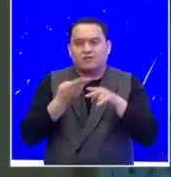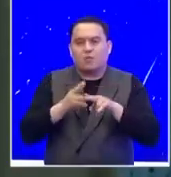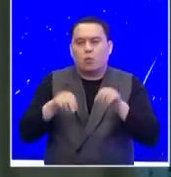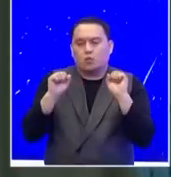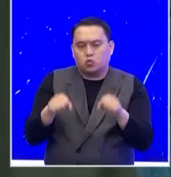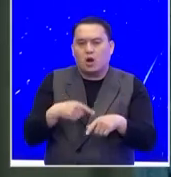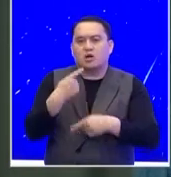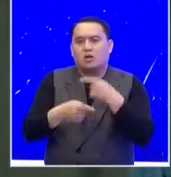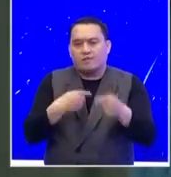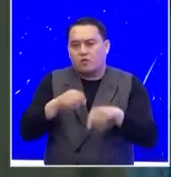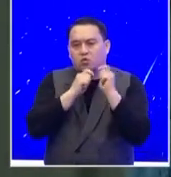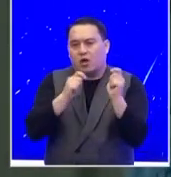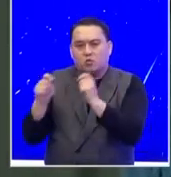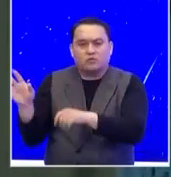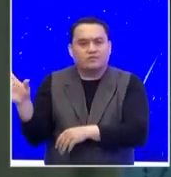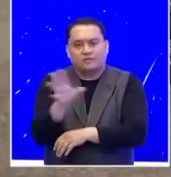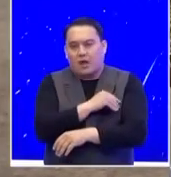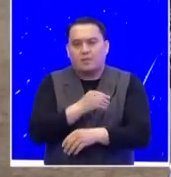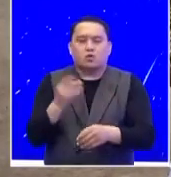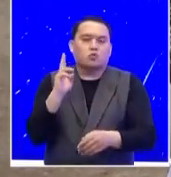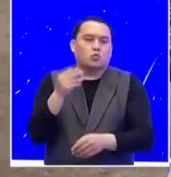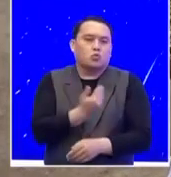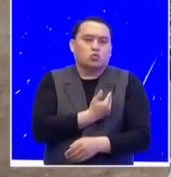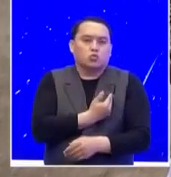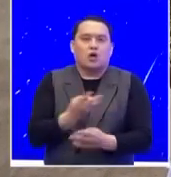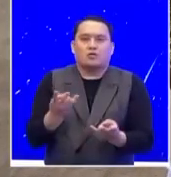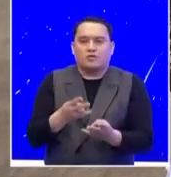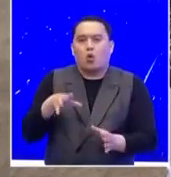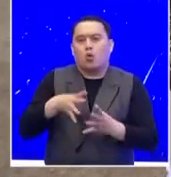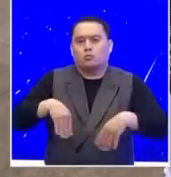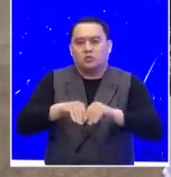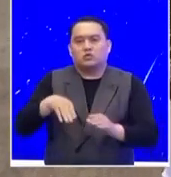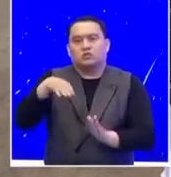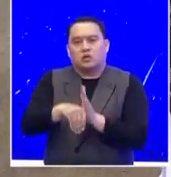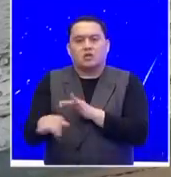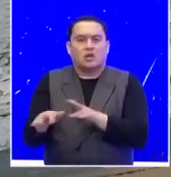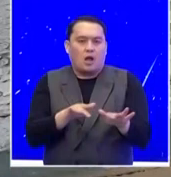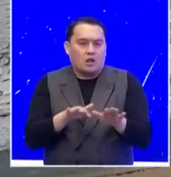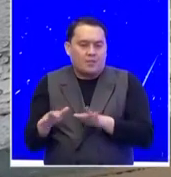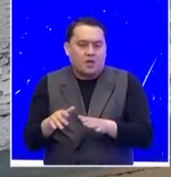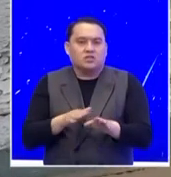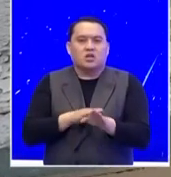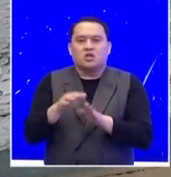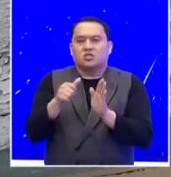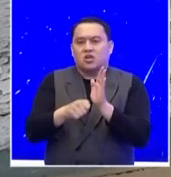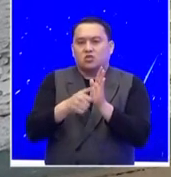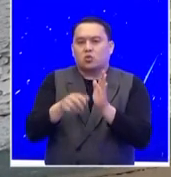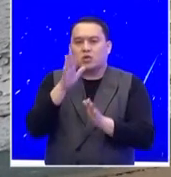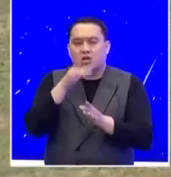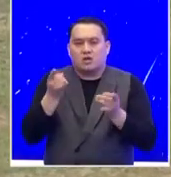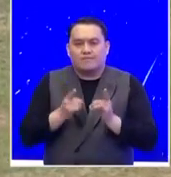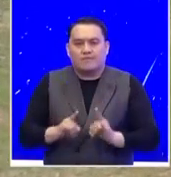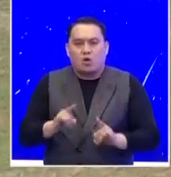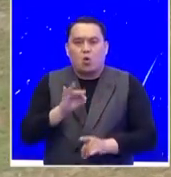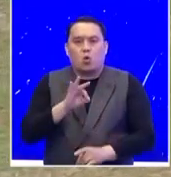рукодельницы собственноручно дарят всем нуждающимся, внося таким образом свою лепту в общее дело. К слову, в этом году исполняется 600 лет со дня рождения